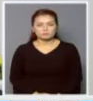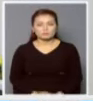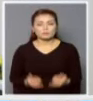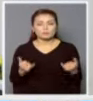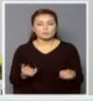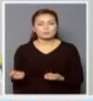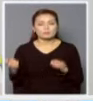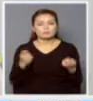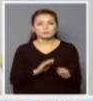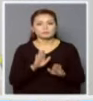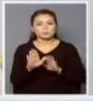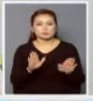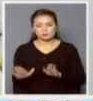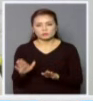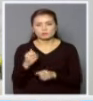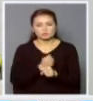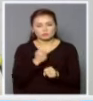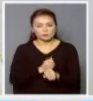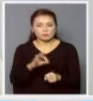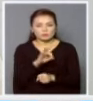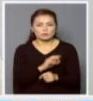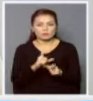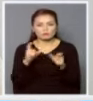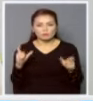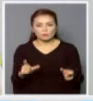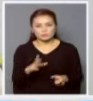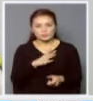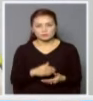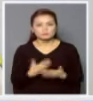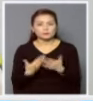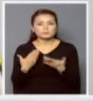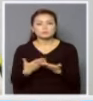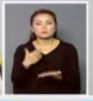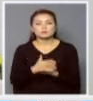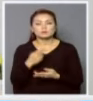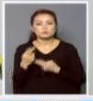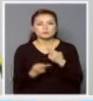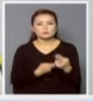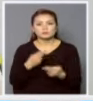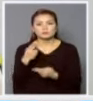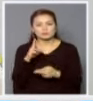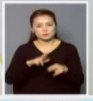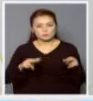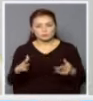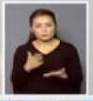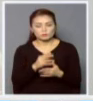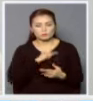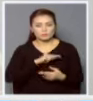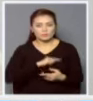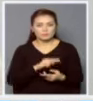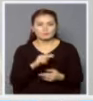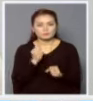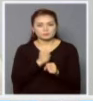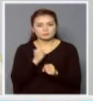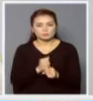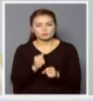Сегодня мы привезли на выставку изделия ручной работы наших школьников. Например, здесь есть рисунки, картины. А эта ручная работа сделана